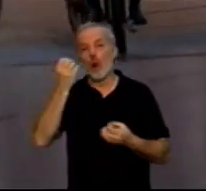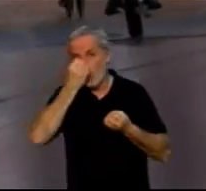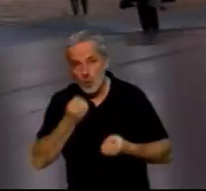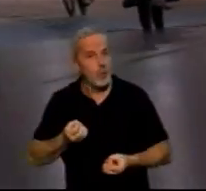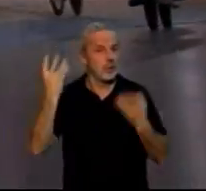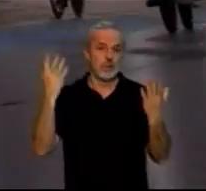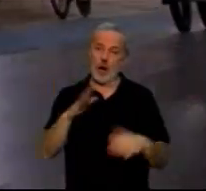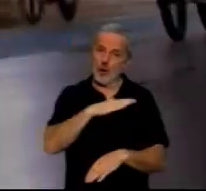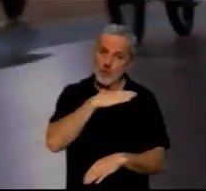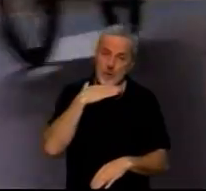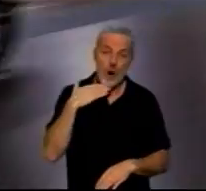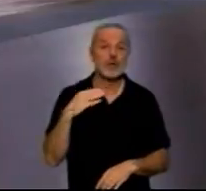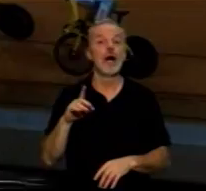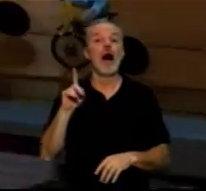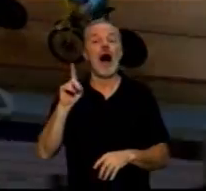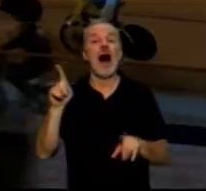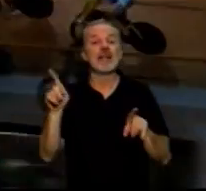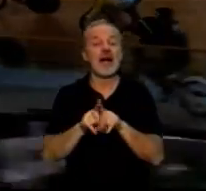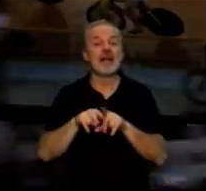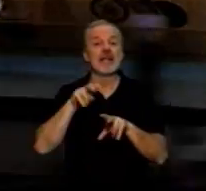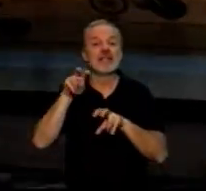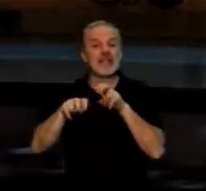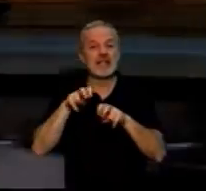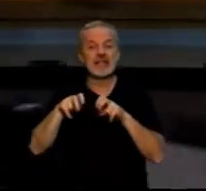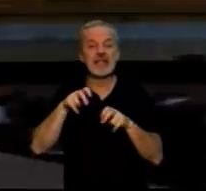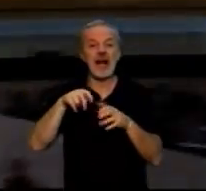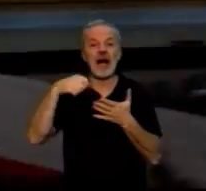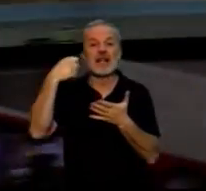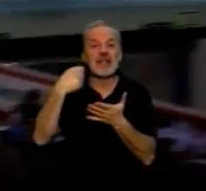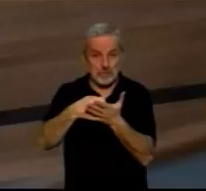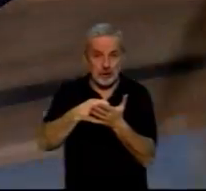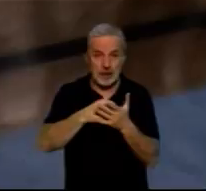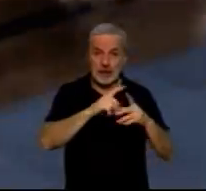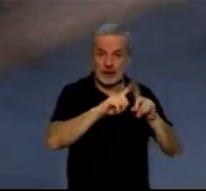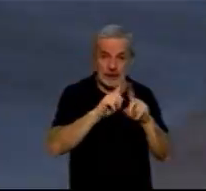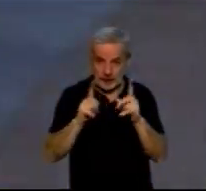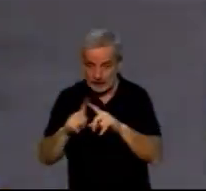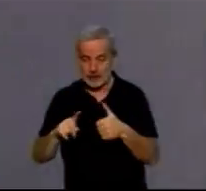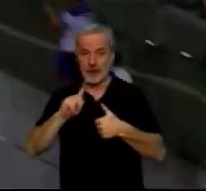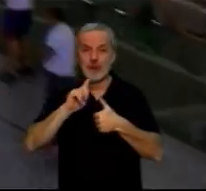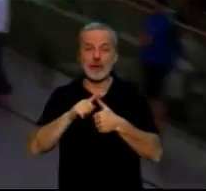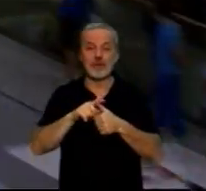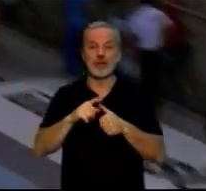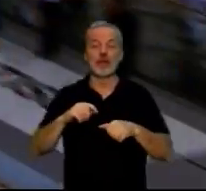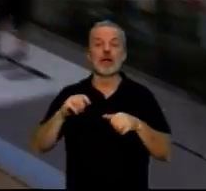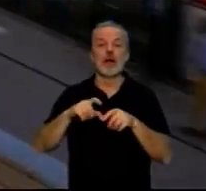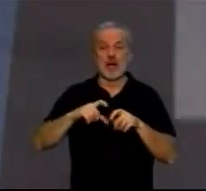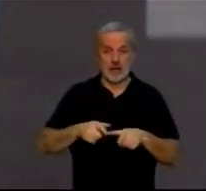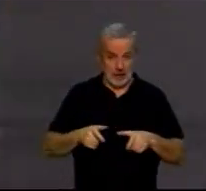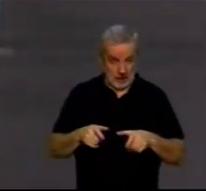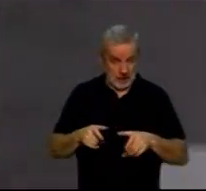napříč disciplínami. Není to tak, že by táhli všechno třeba jenom dráhaři, nebo sálová cyklistika, nebo horská